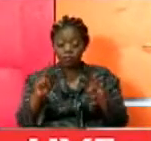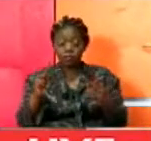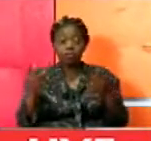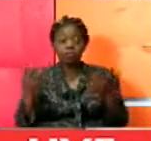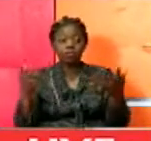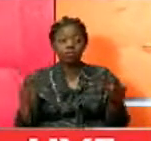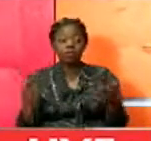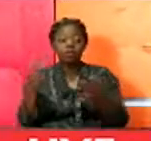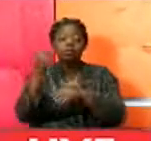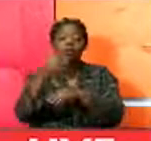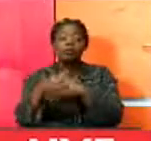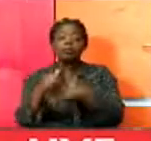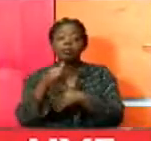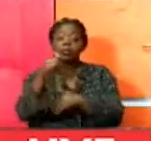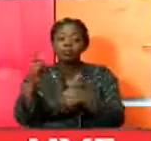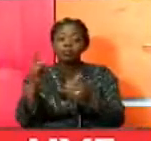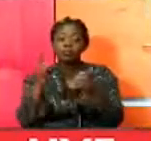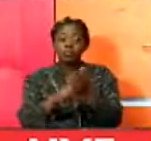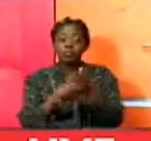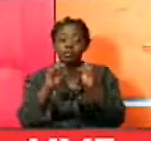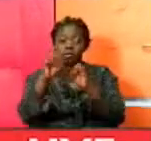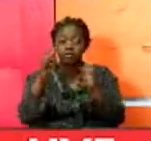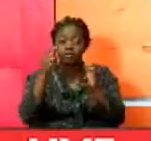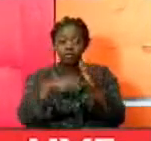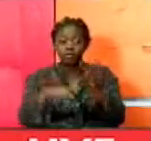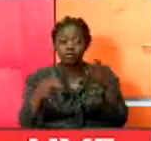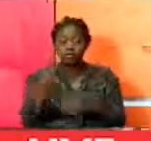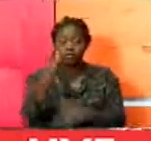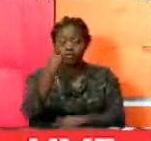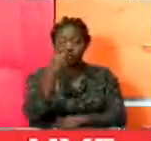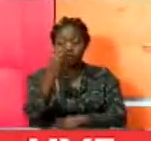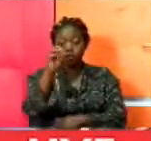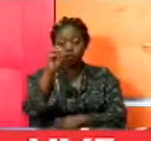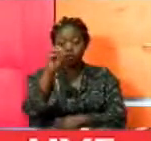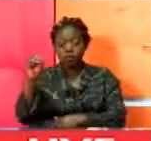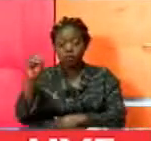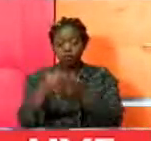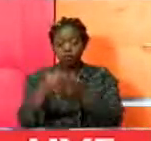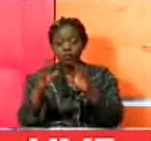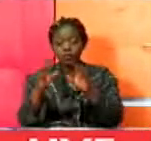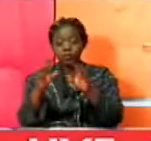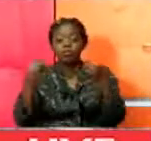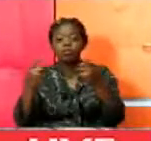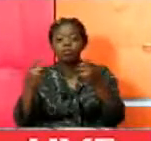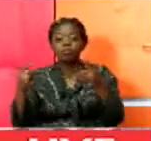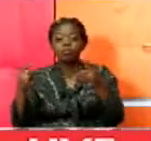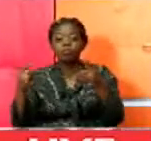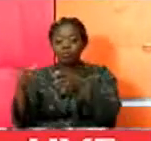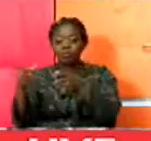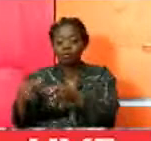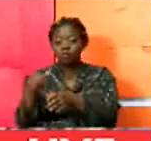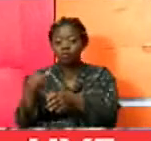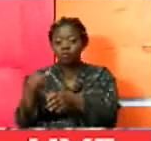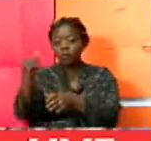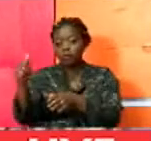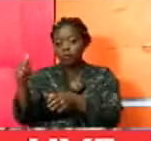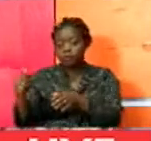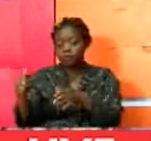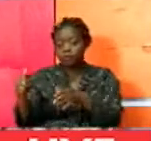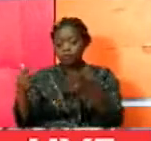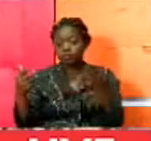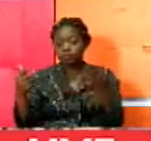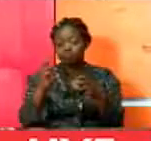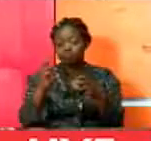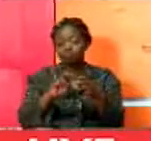kiddiridde. Abamu okufuna amawulire nti sente obukadde 10 zaabaweebwa wabula ab'ebibiina ebirala ne